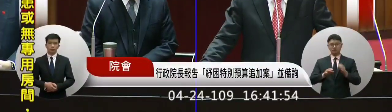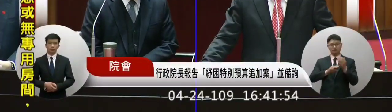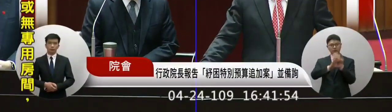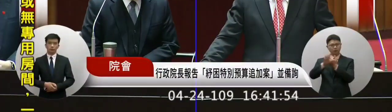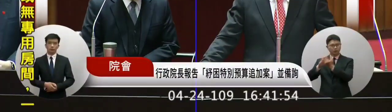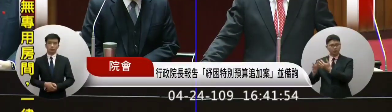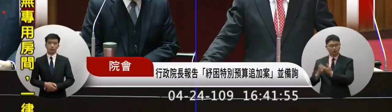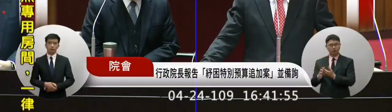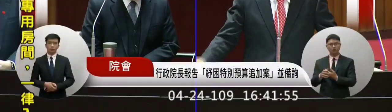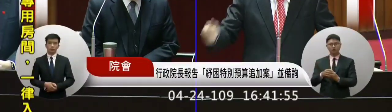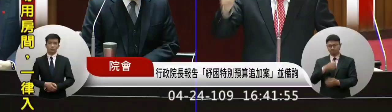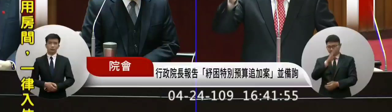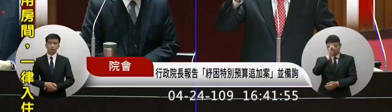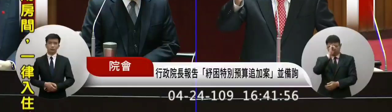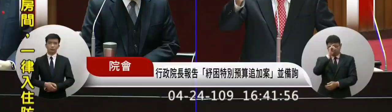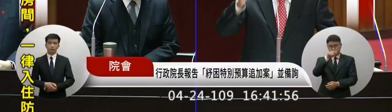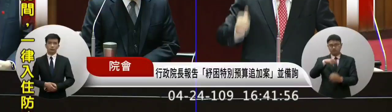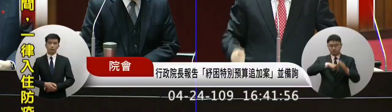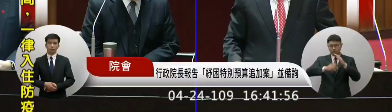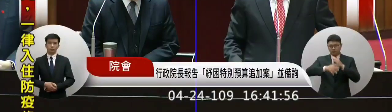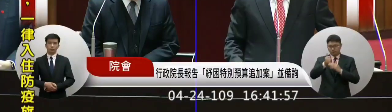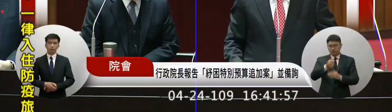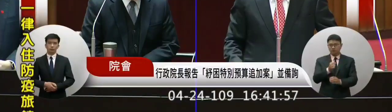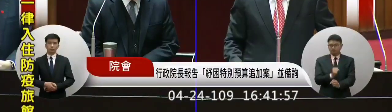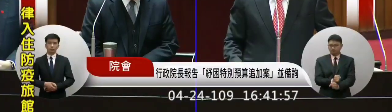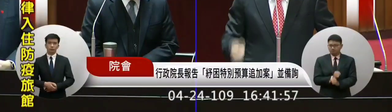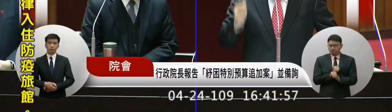特别特别来注意，印度、